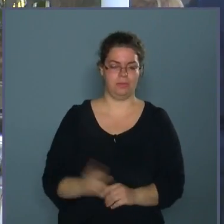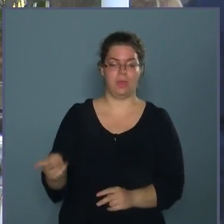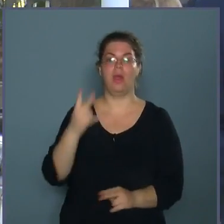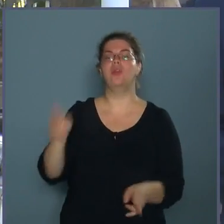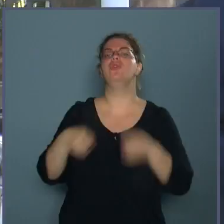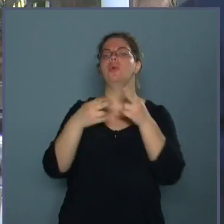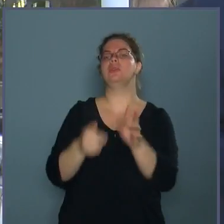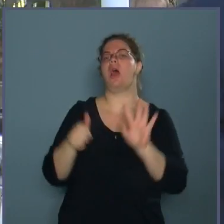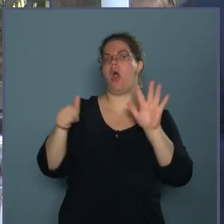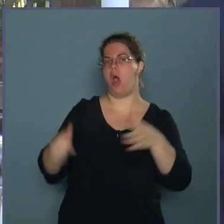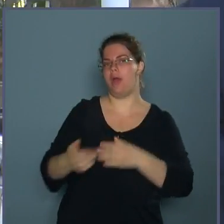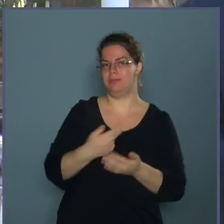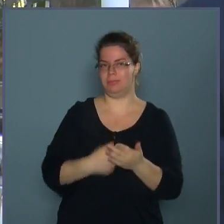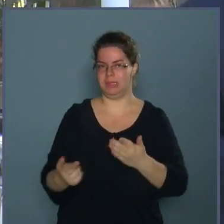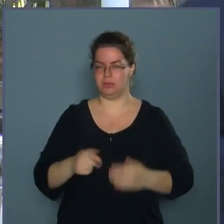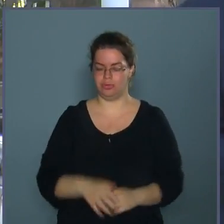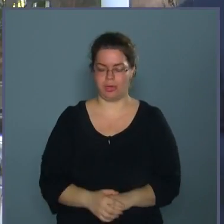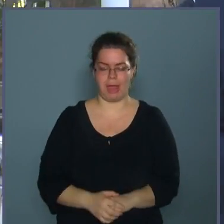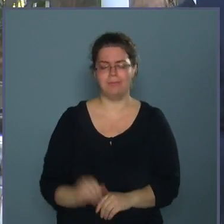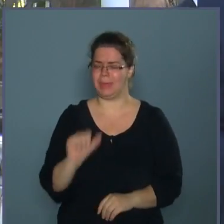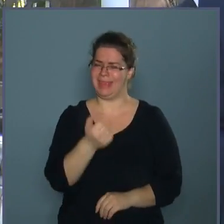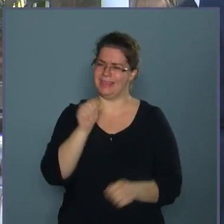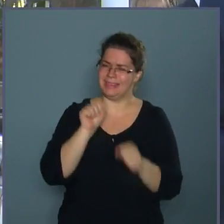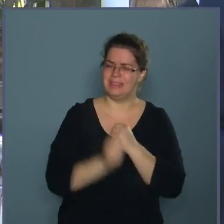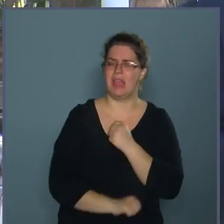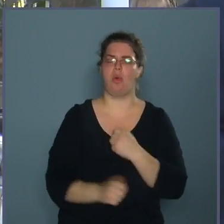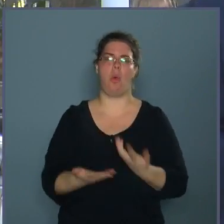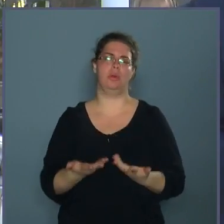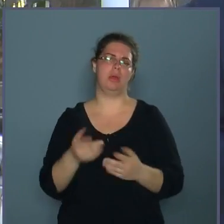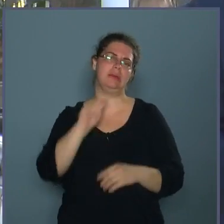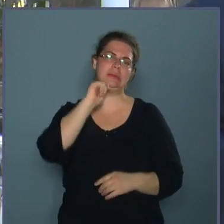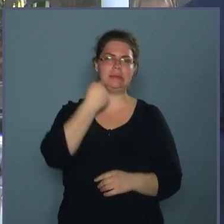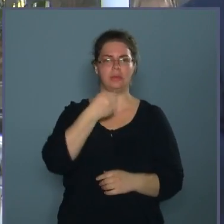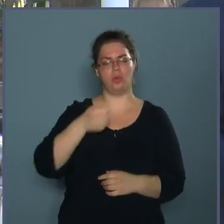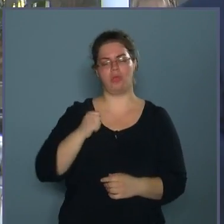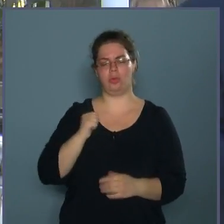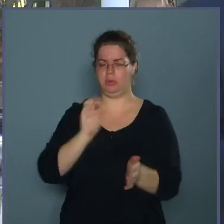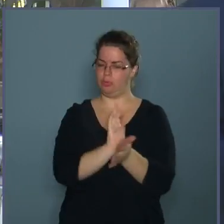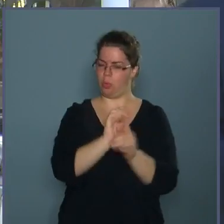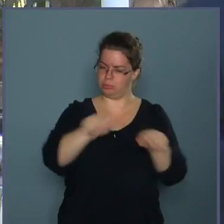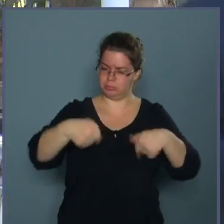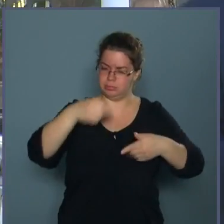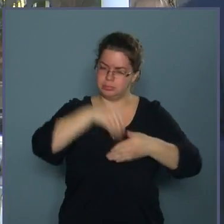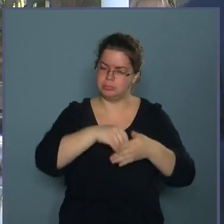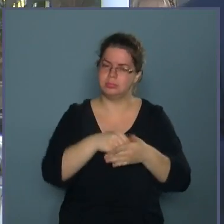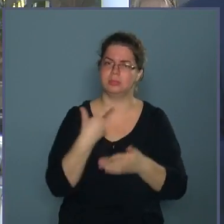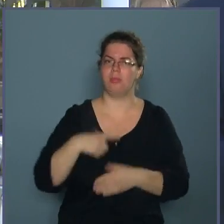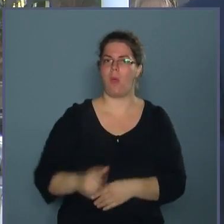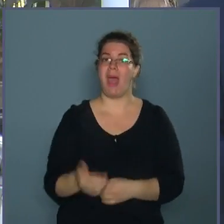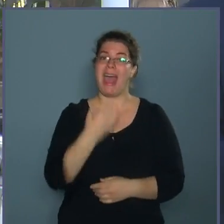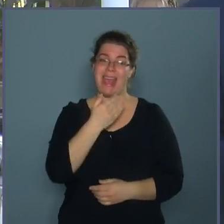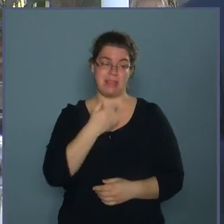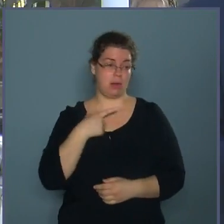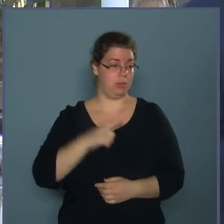Főutca 6 bíróság. Az egyik szigorúan titkos katonai dokumentum hangsúlyozta, az esztergomi volt a